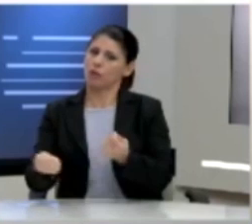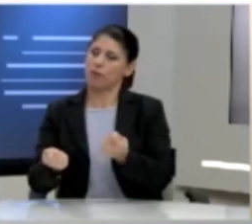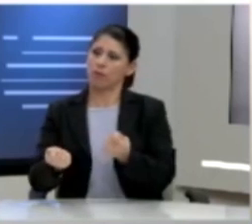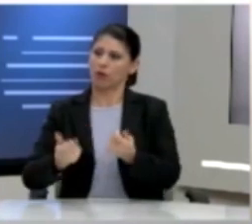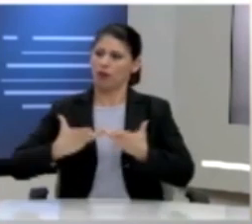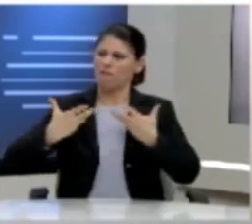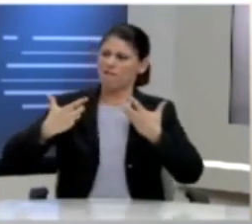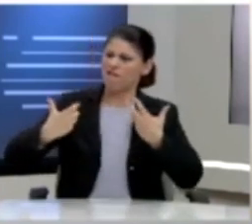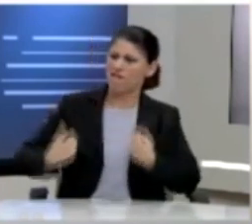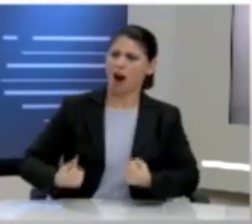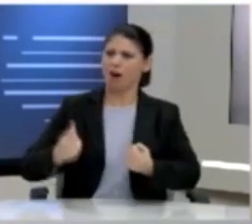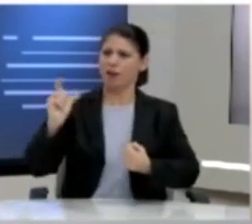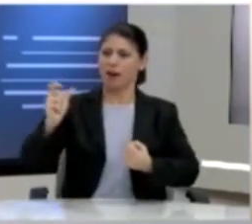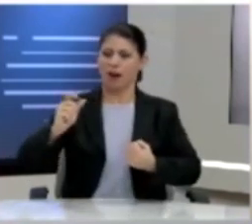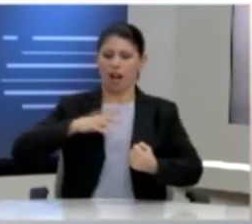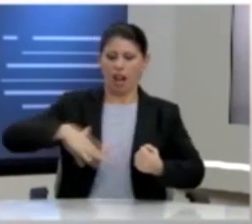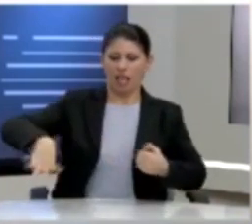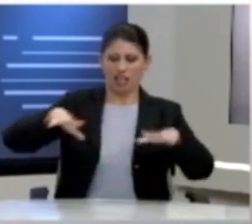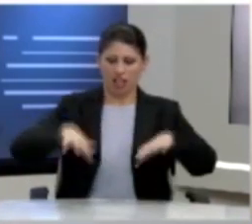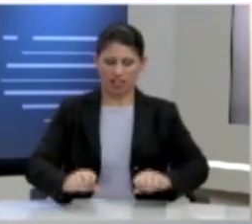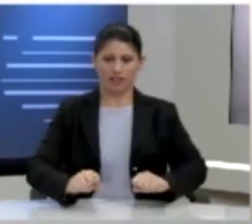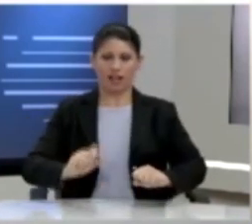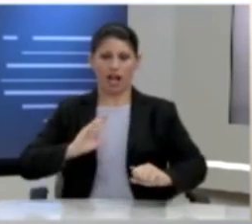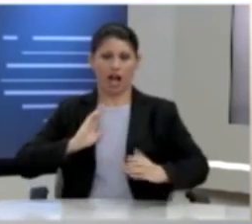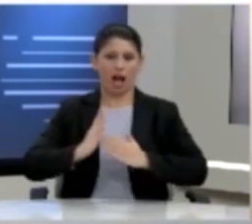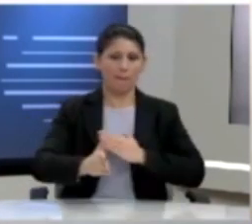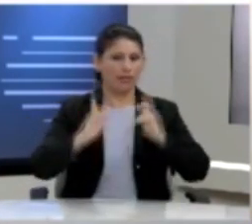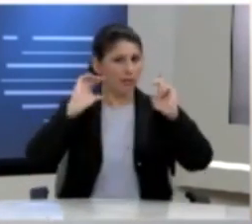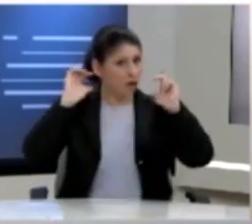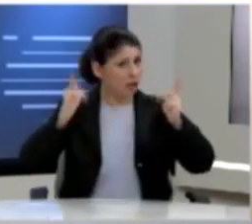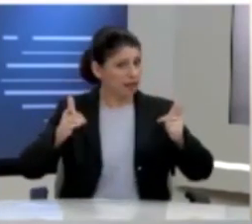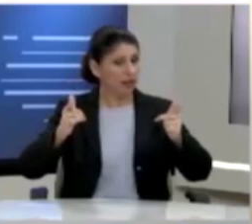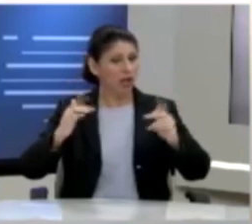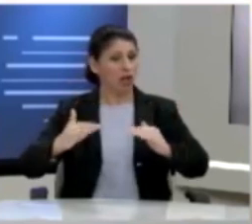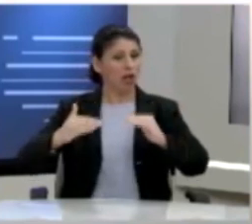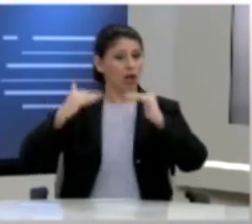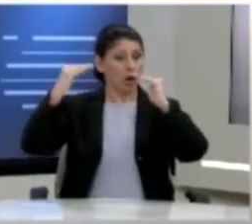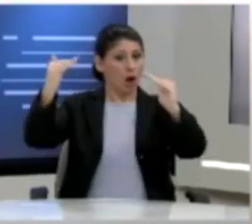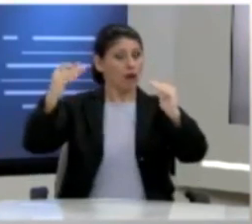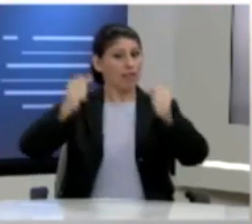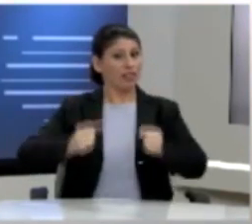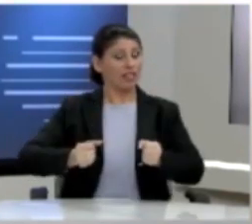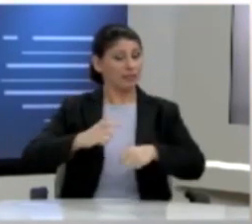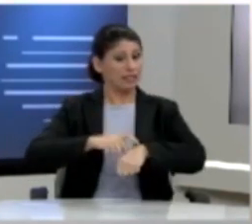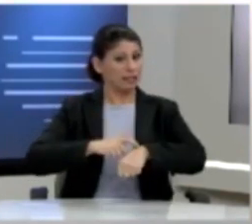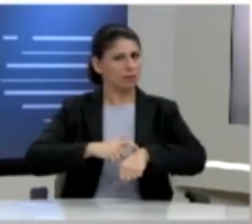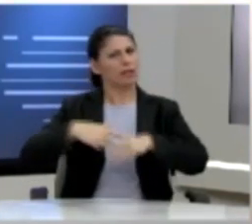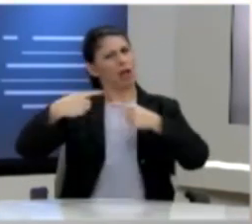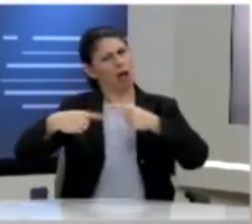βαρύγδουπες εκφράσεις λαϊκή κυριαρχία, άμεση δημοκρατία, κορυφαία θεσμική στιγμή και